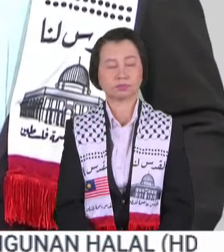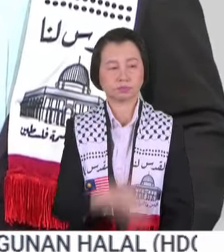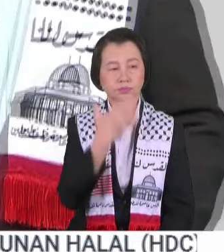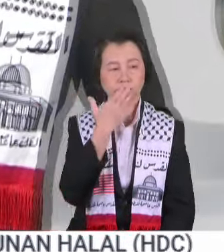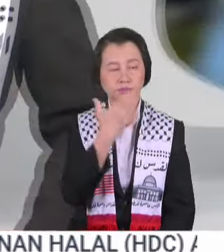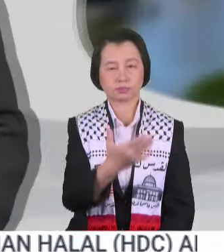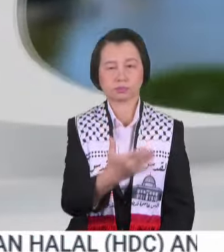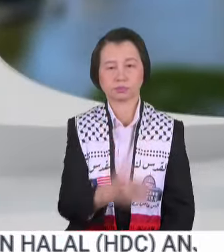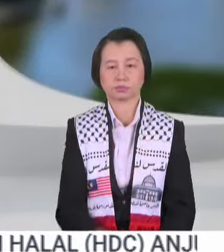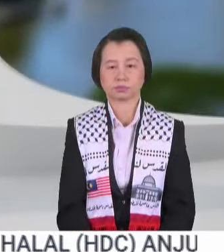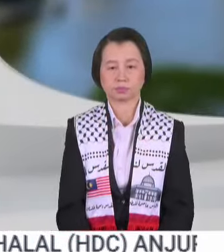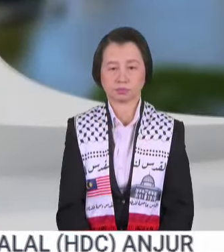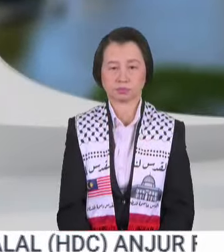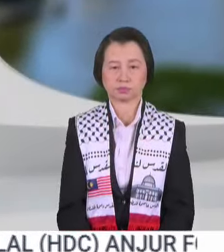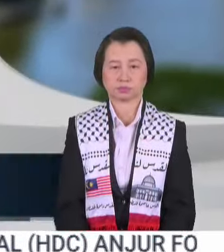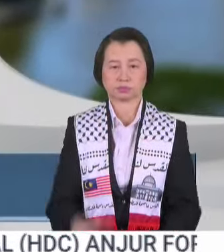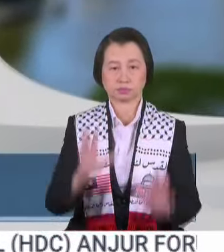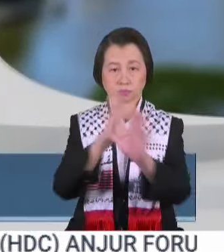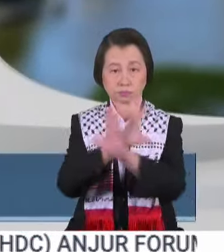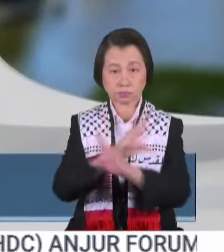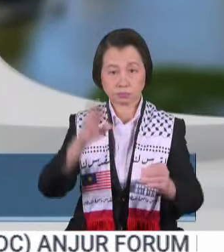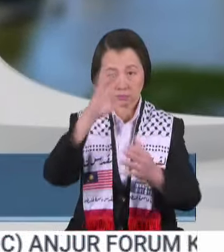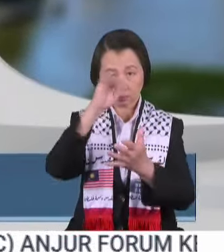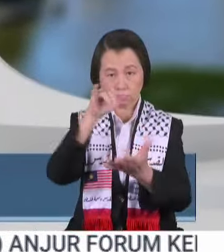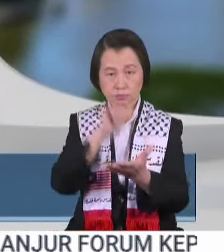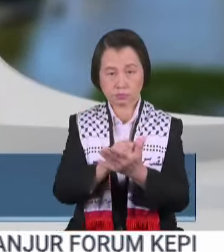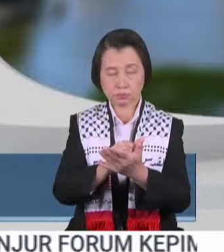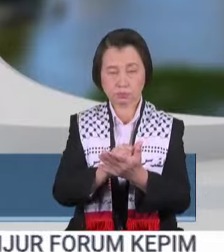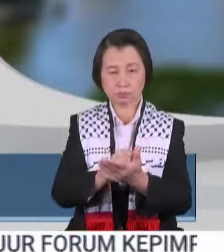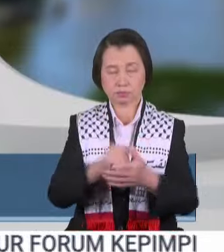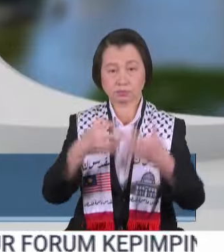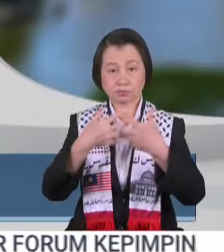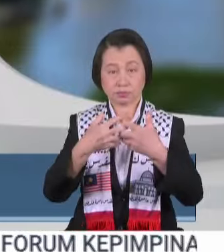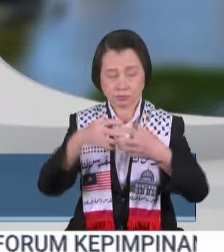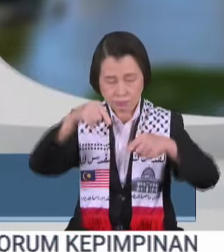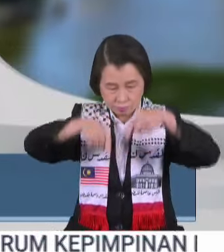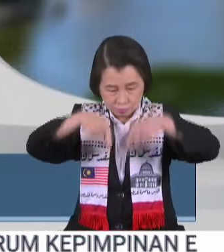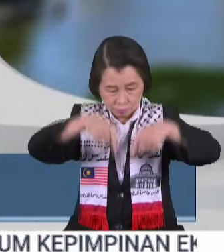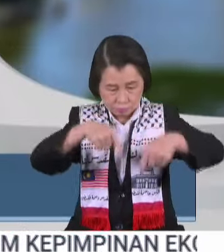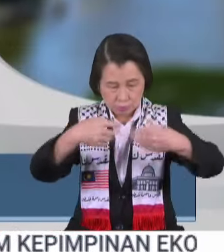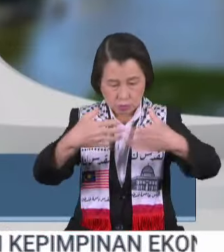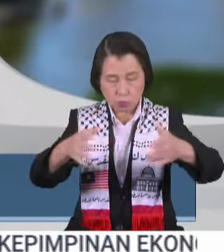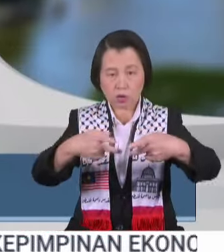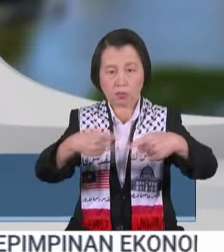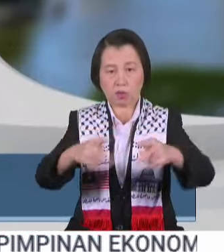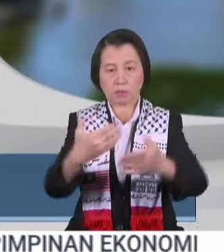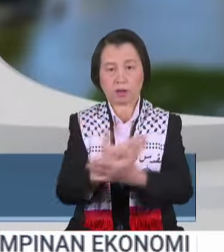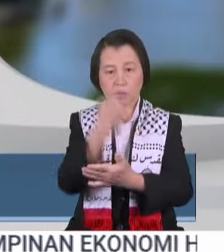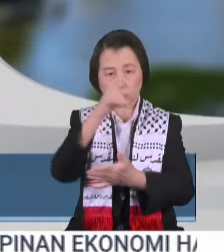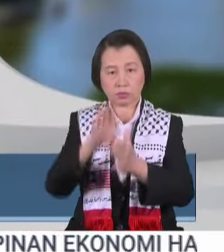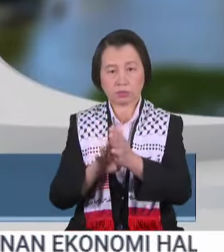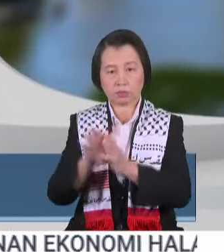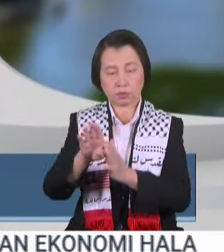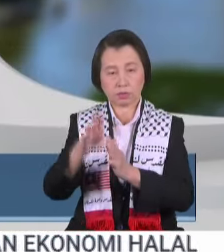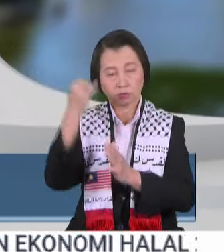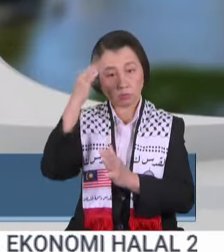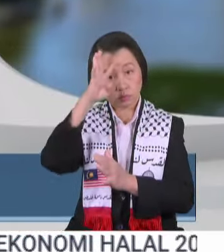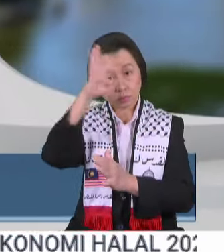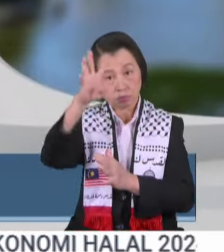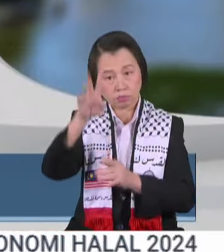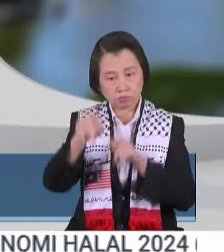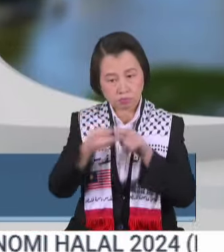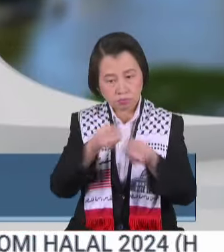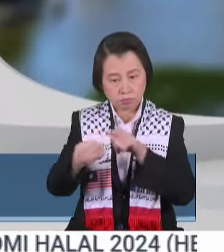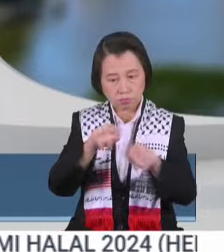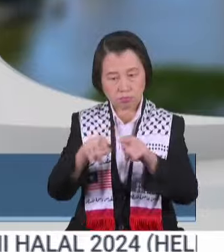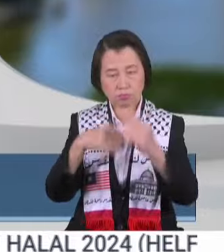Baik, terima kasih Zahira. Sarawak yakin semikonduktor compound mampu membuka peluang baru untuk pertumbuhan inovasi daya saing